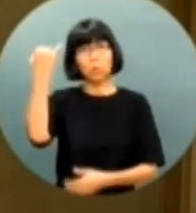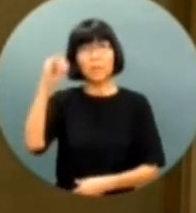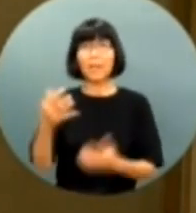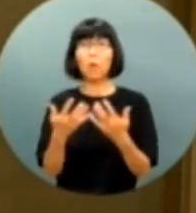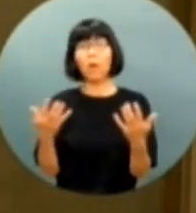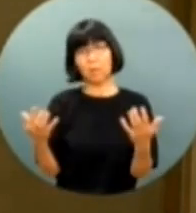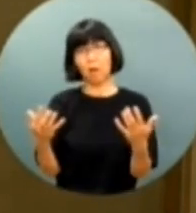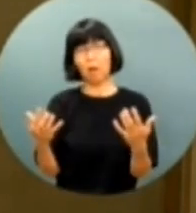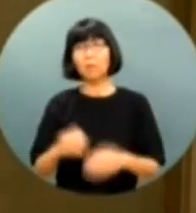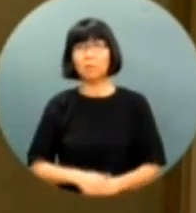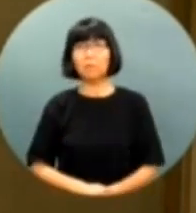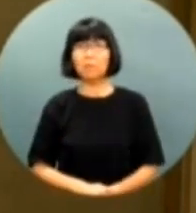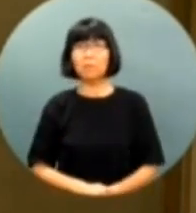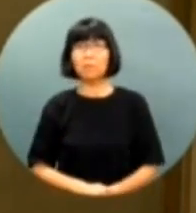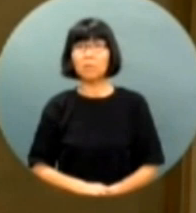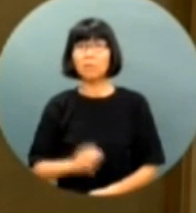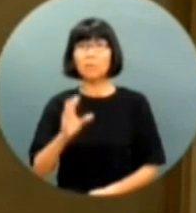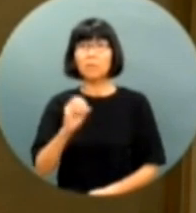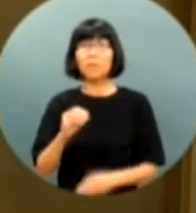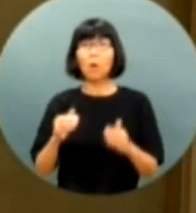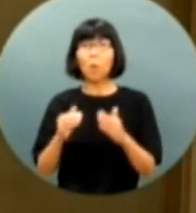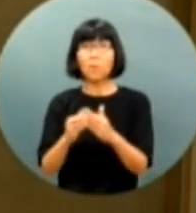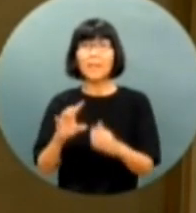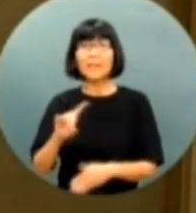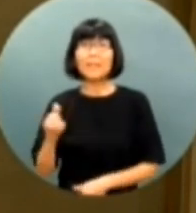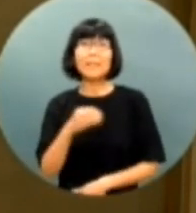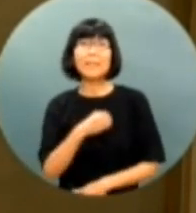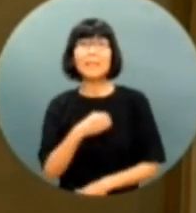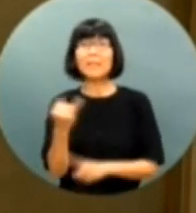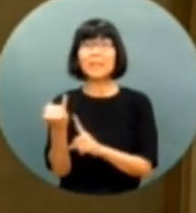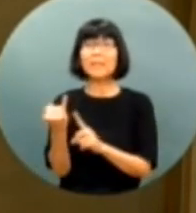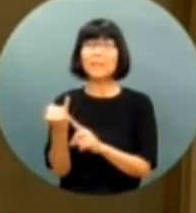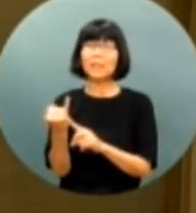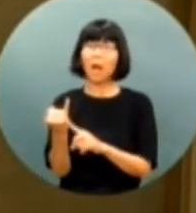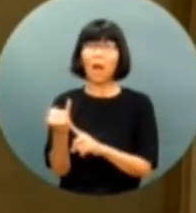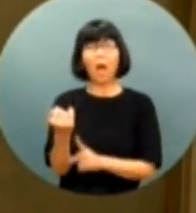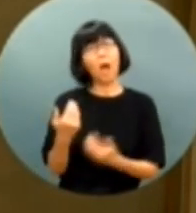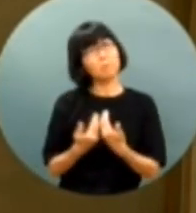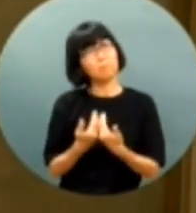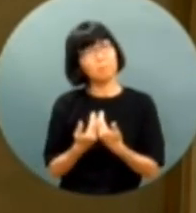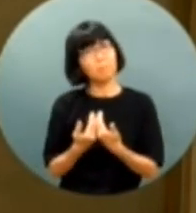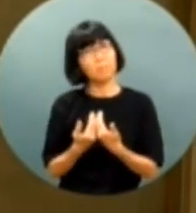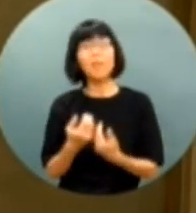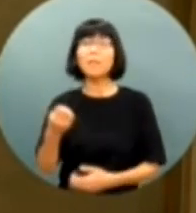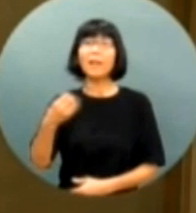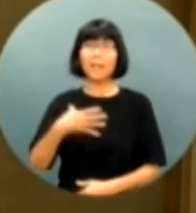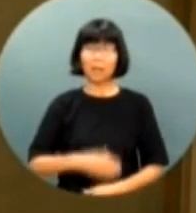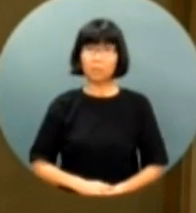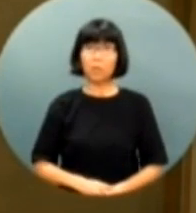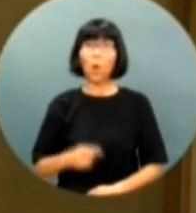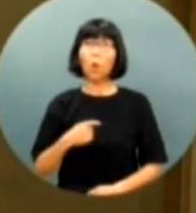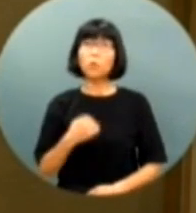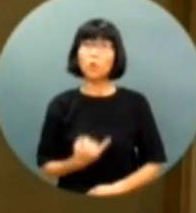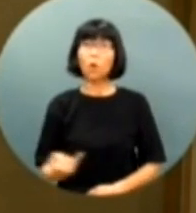るかもしれないと言われたのが尾崎議員1人です、私が話を聞いた中で。ただね、うちの娘に至っ